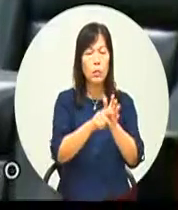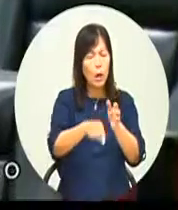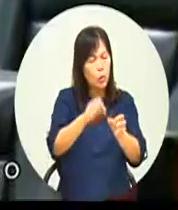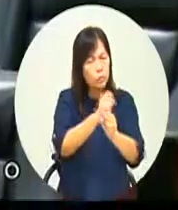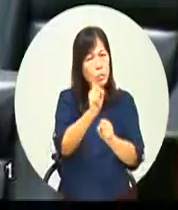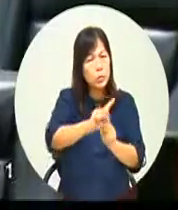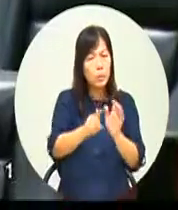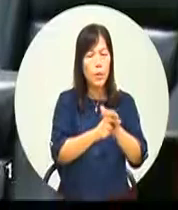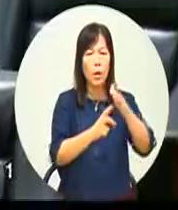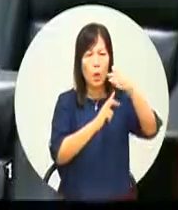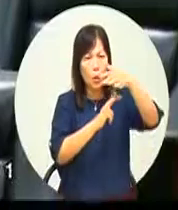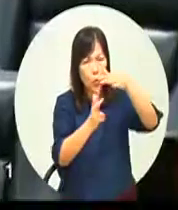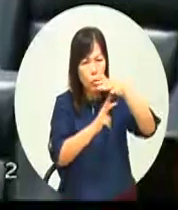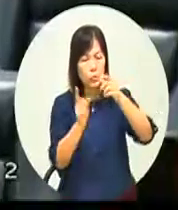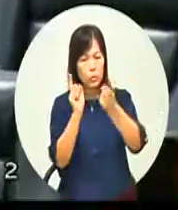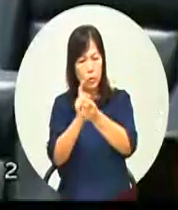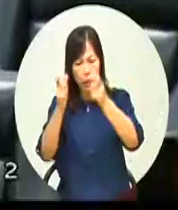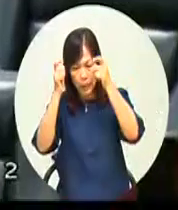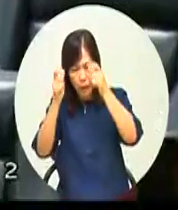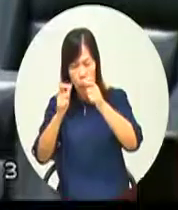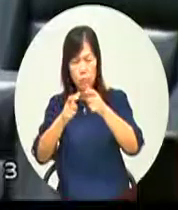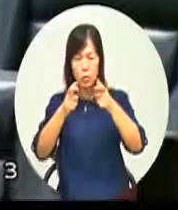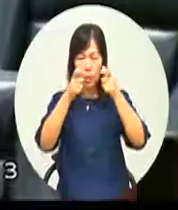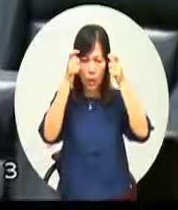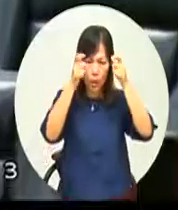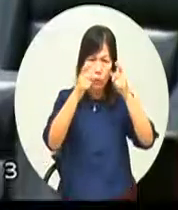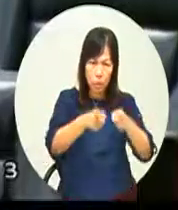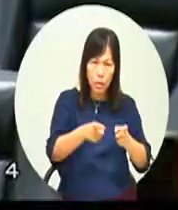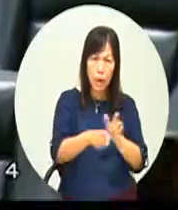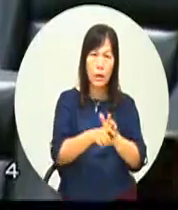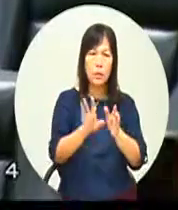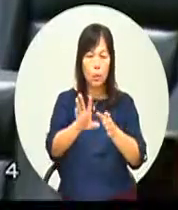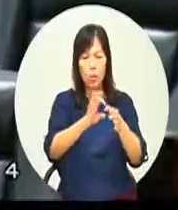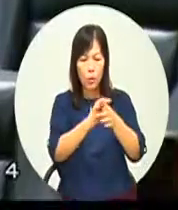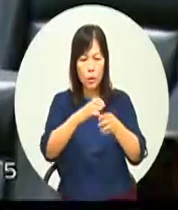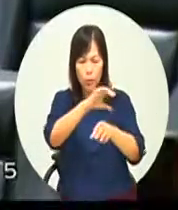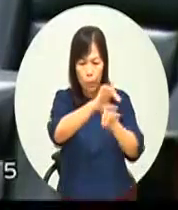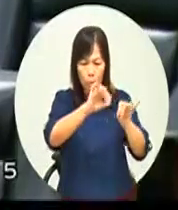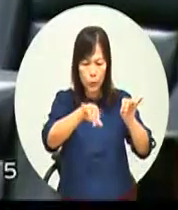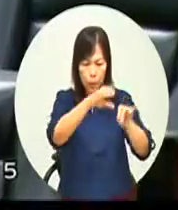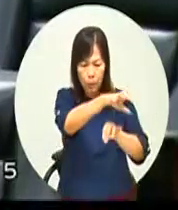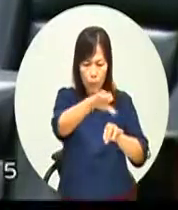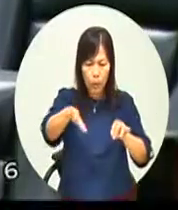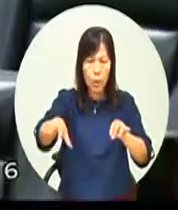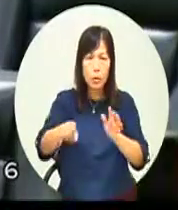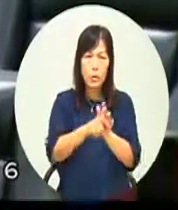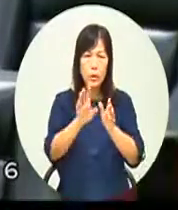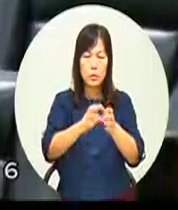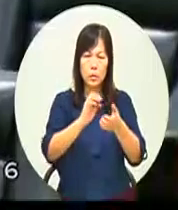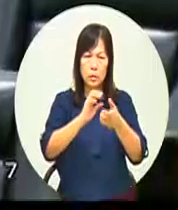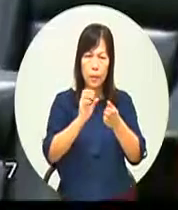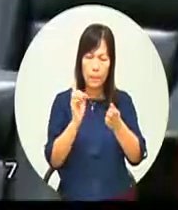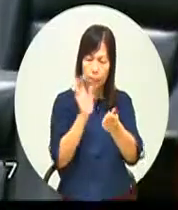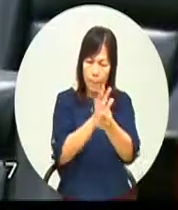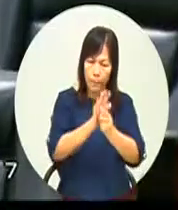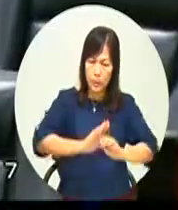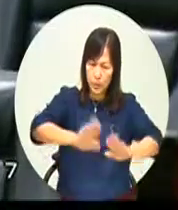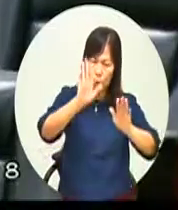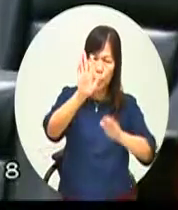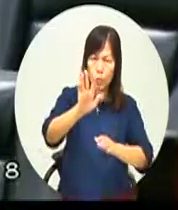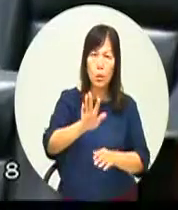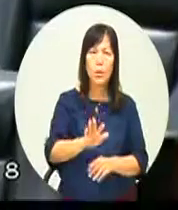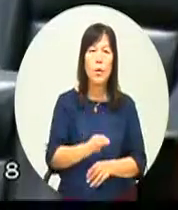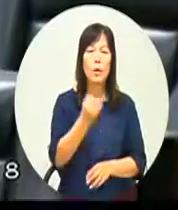国七对高雄、对高雄港、对沿路经过的地方的发展是有绝对相对的帮助，可